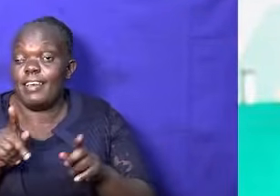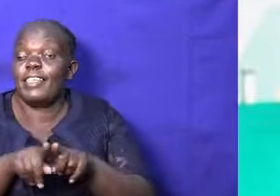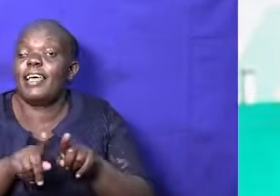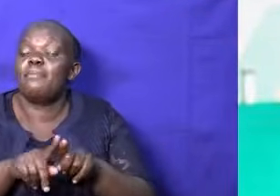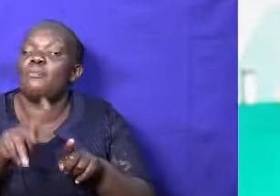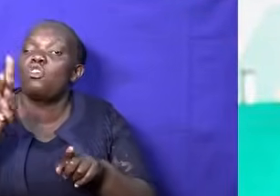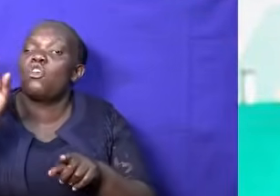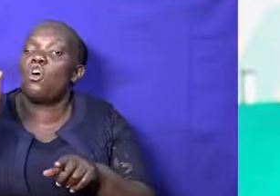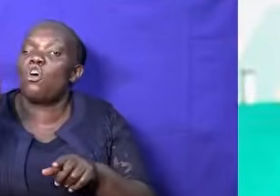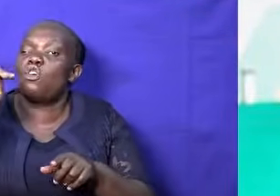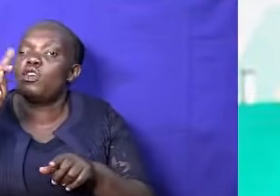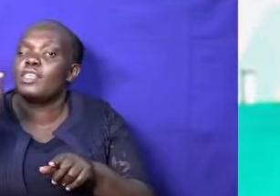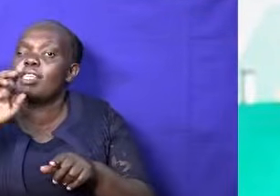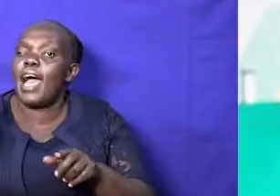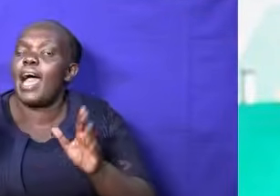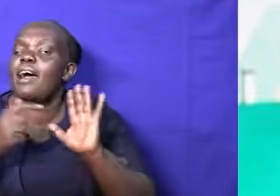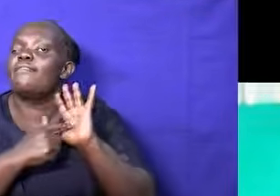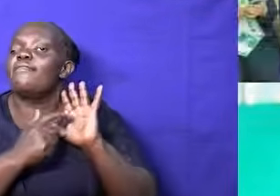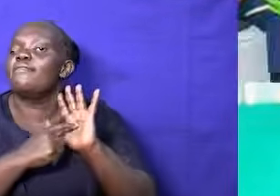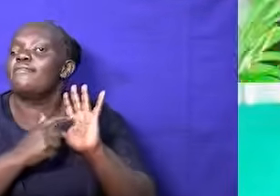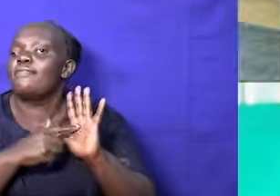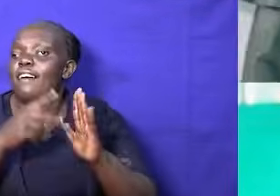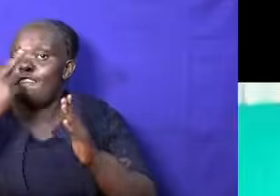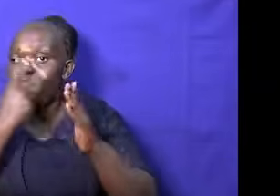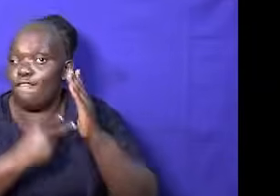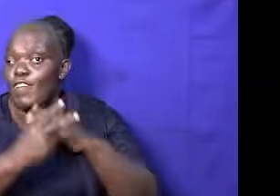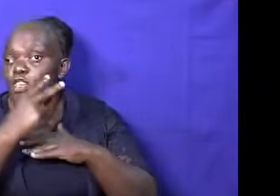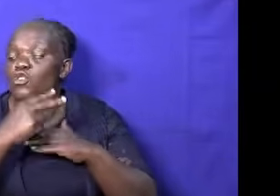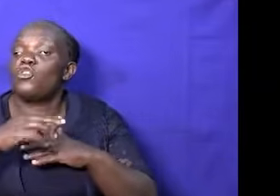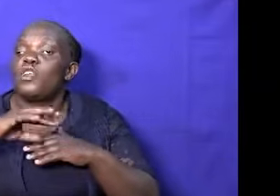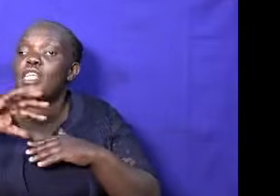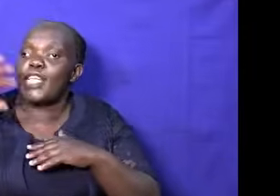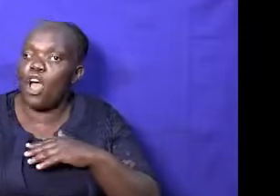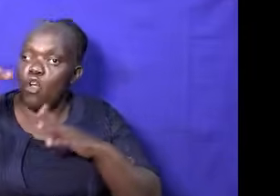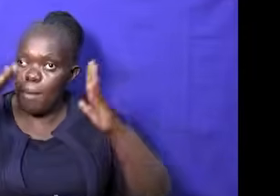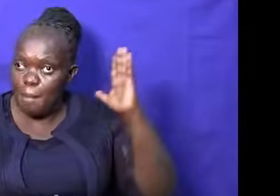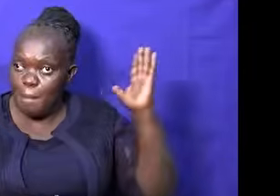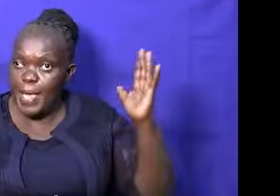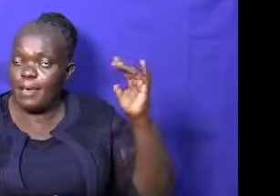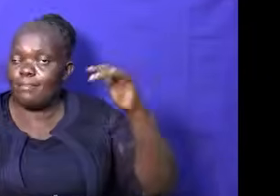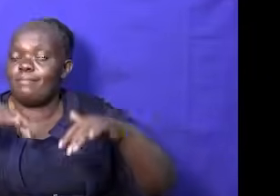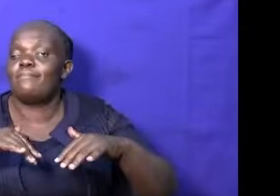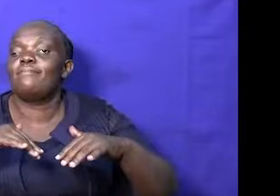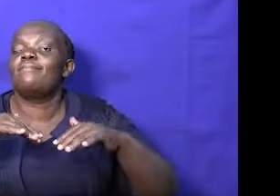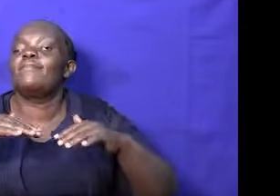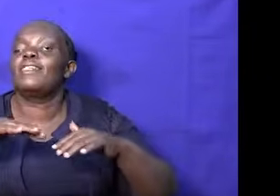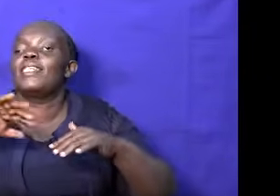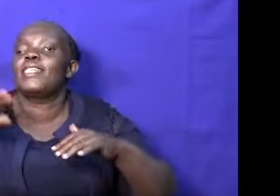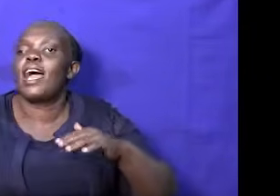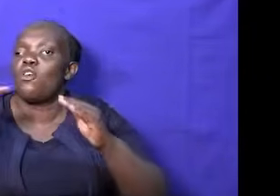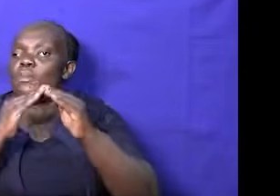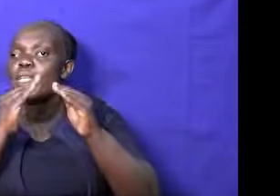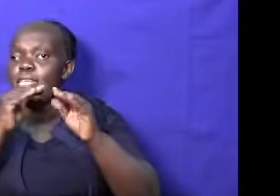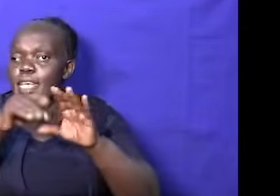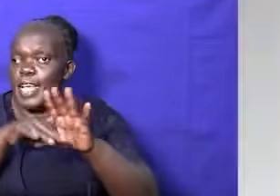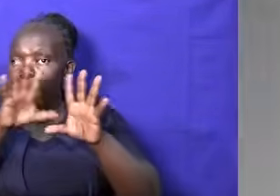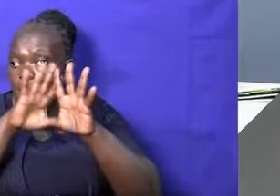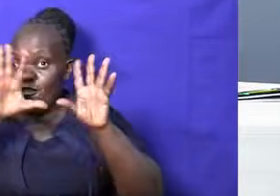Konza Technopolis imeonyesha maono ya Kenya ya miji mahiri katika kongamano la miji la Afrika.